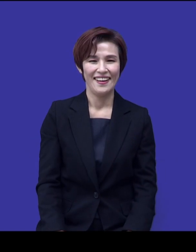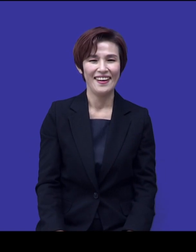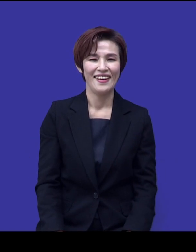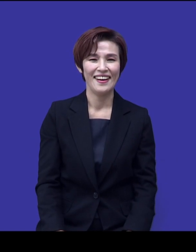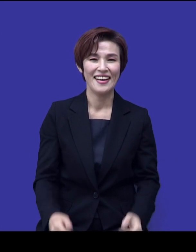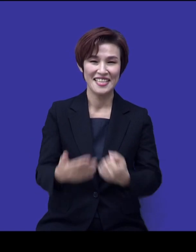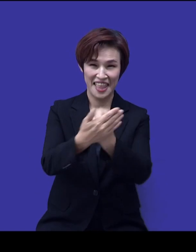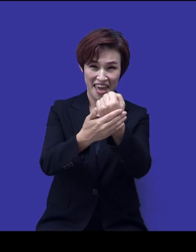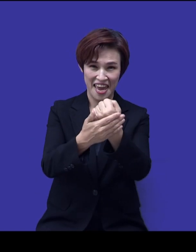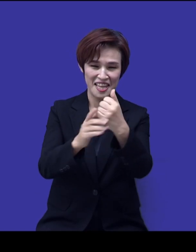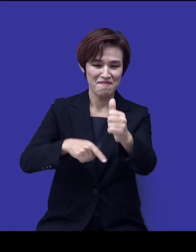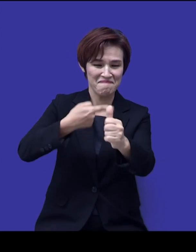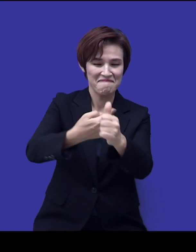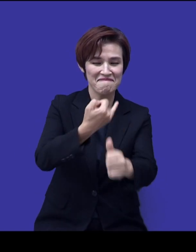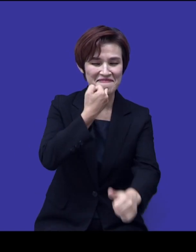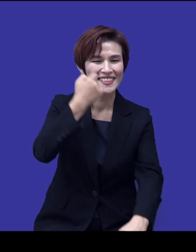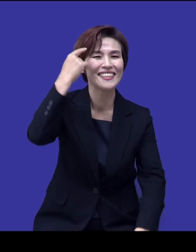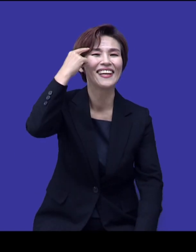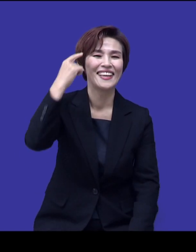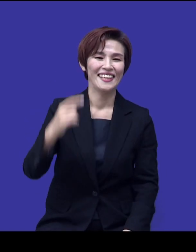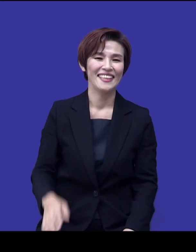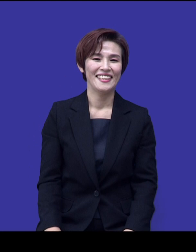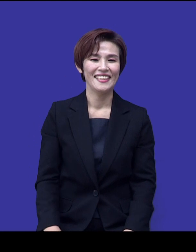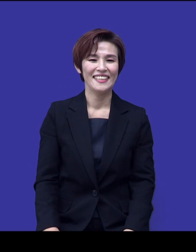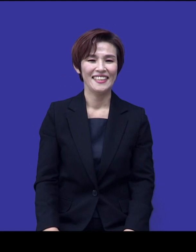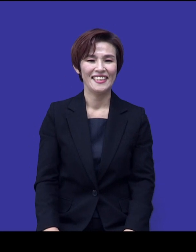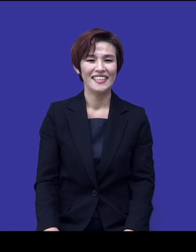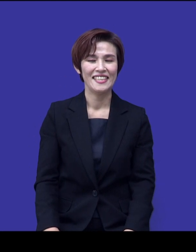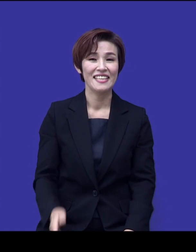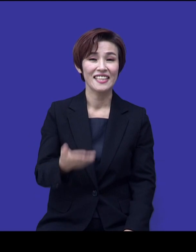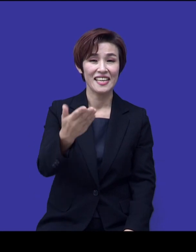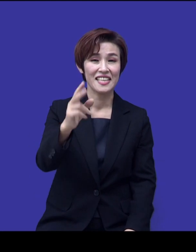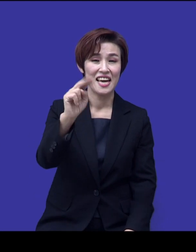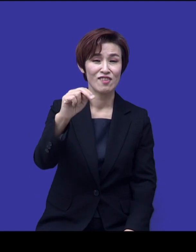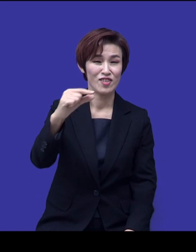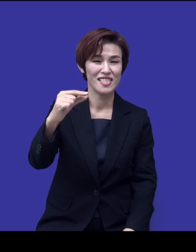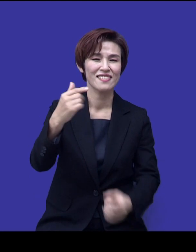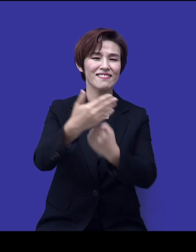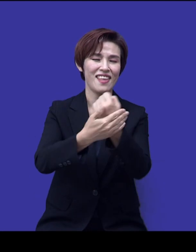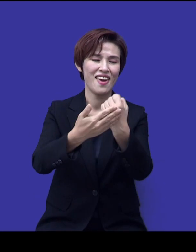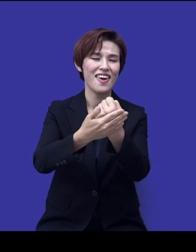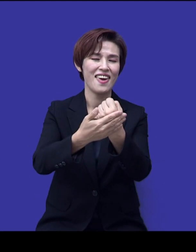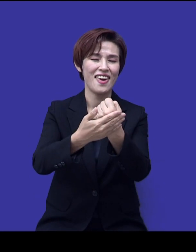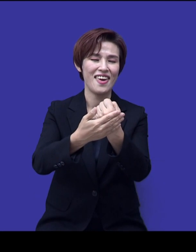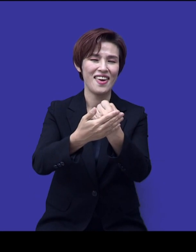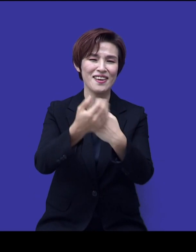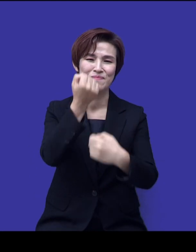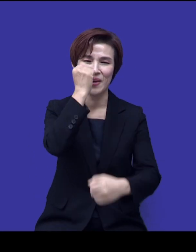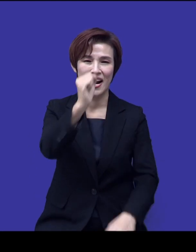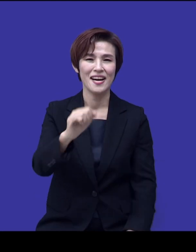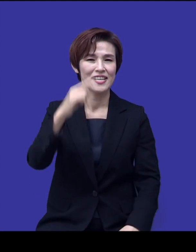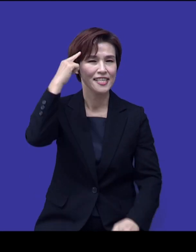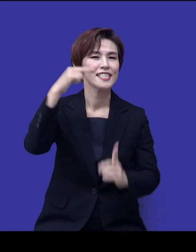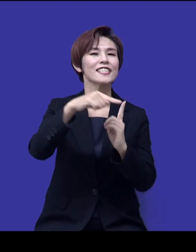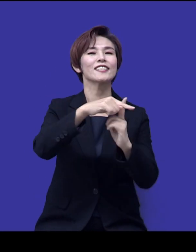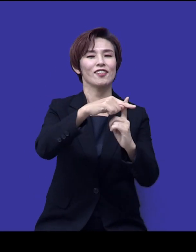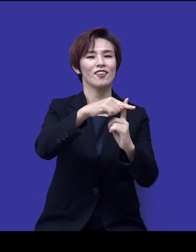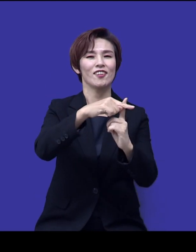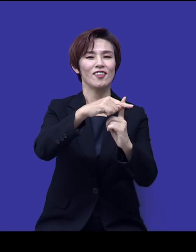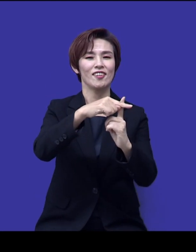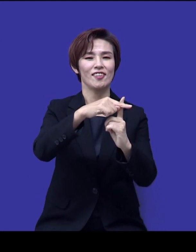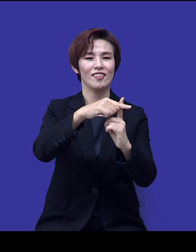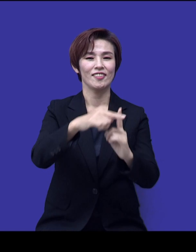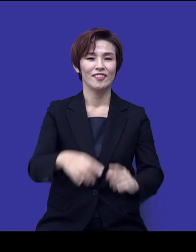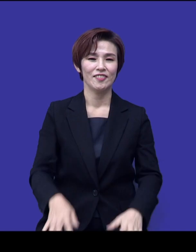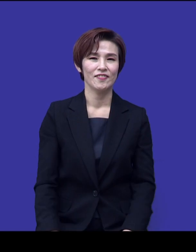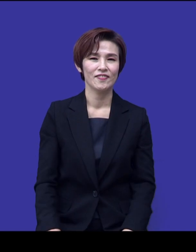되겠구나. 싶은데. 그러니까 엔지도 은혜로울 겁니다. 아 예, 예, 그러니까 네. 모든 것에 대한 긍정. 네네네네. 네. 못